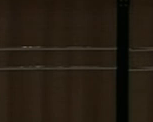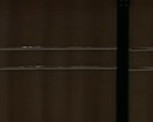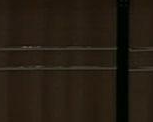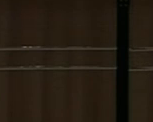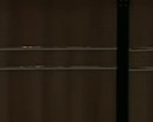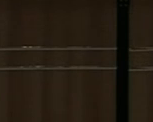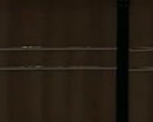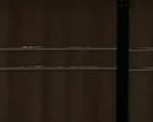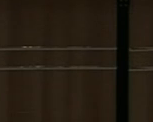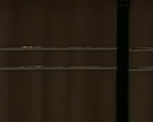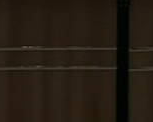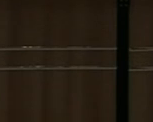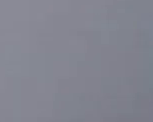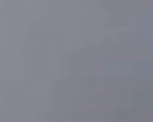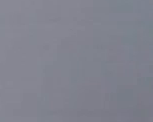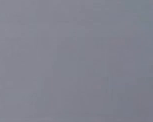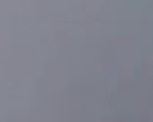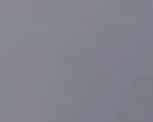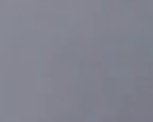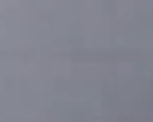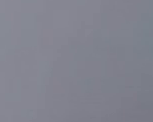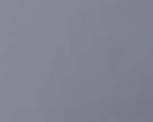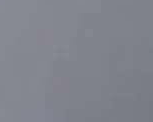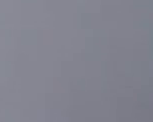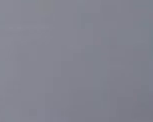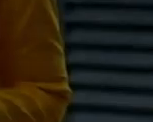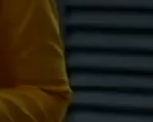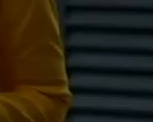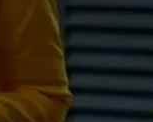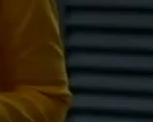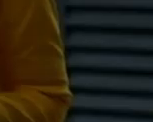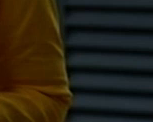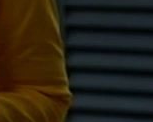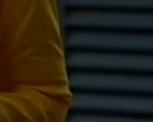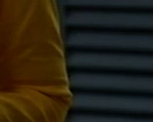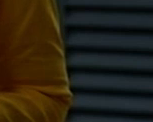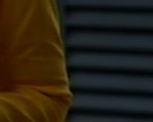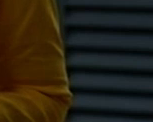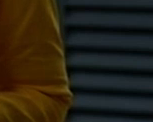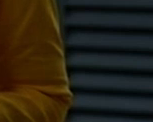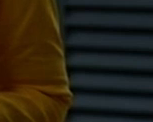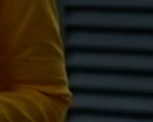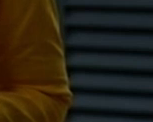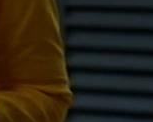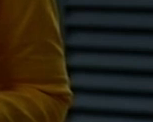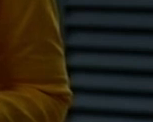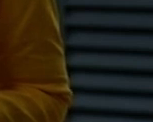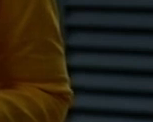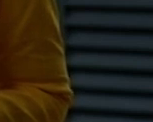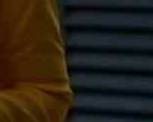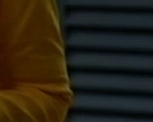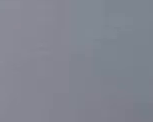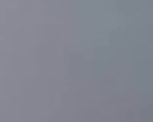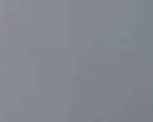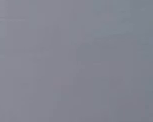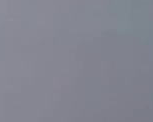Le message était de pouvoir créer de nouvelles agglomérations, de nouvelles cités. C'est ce que nous avions fait. Nous sommes